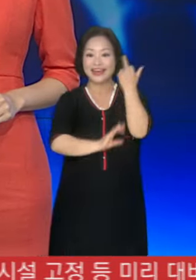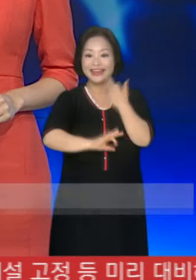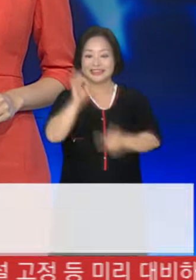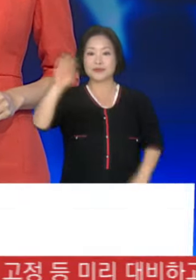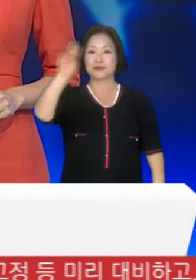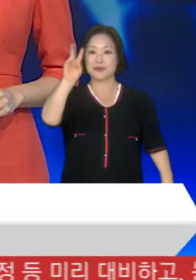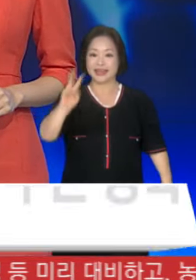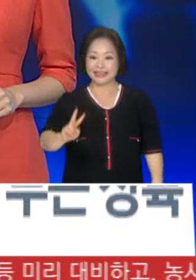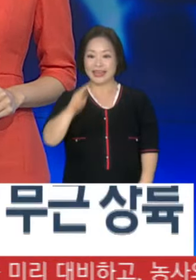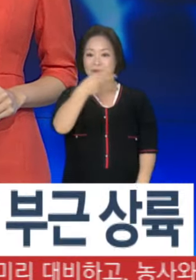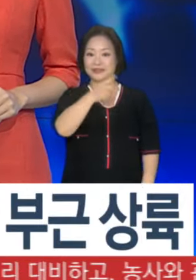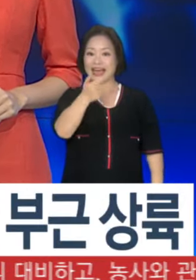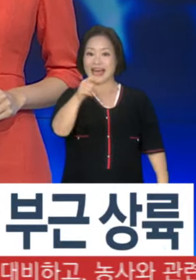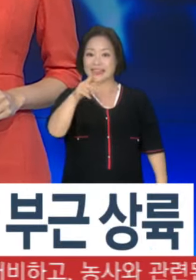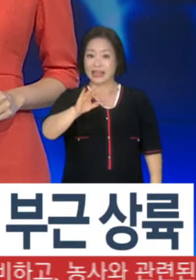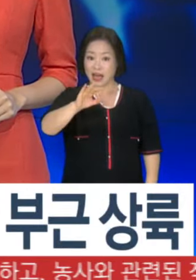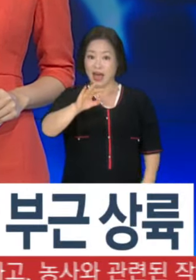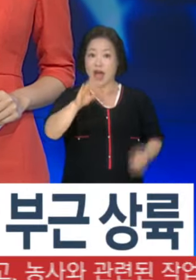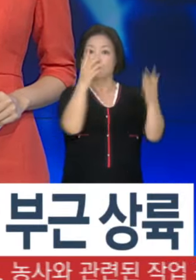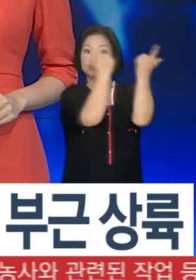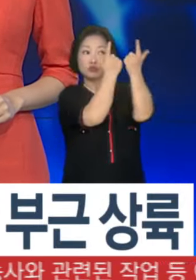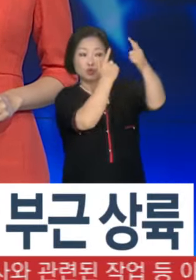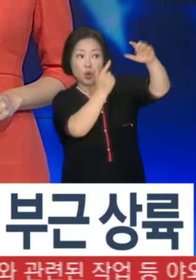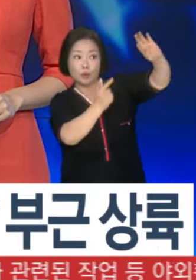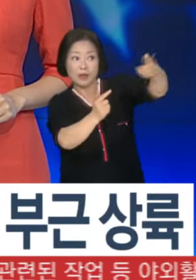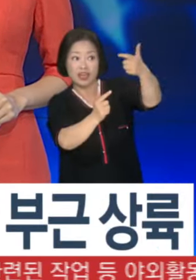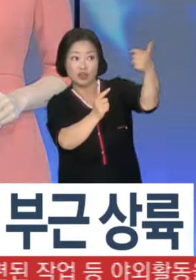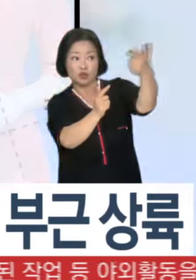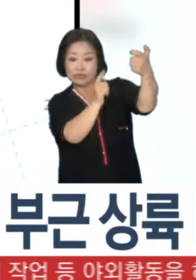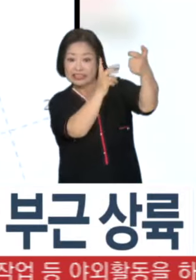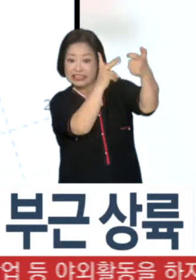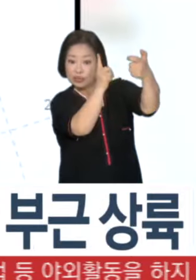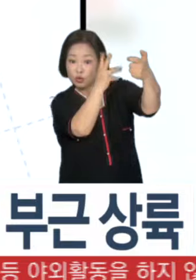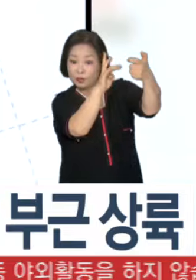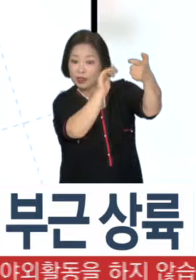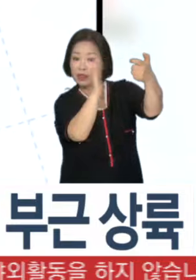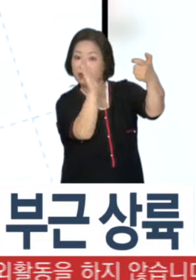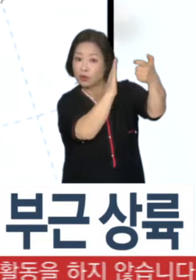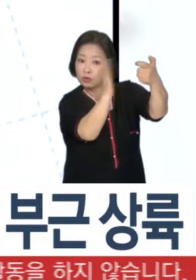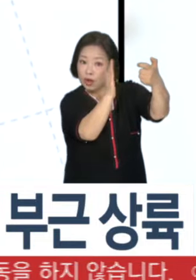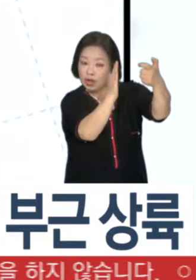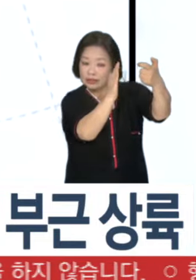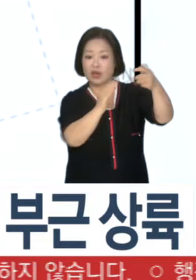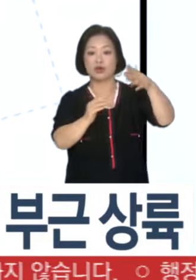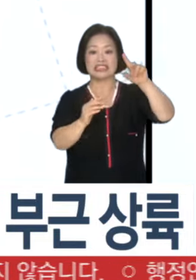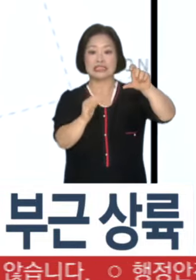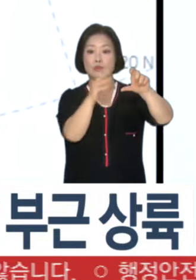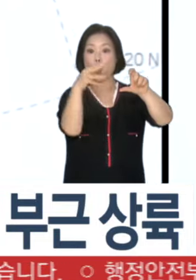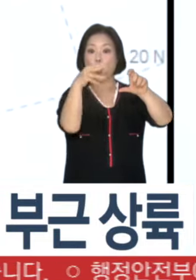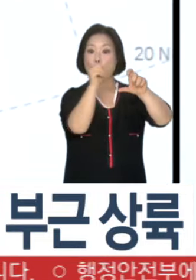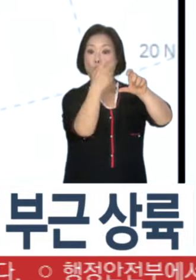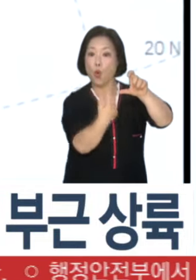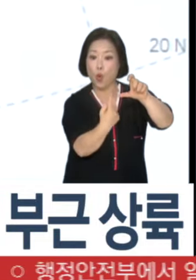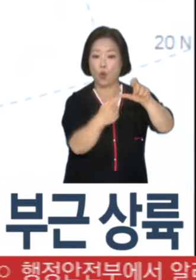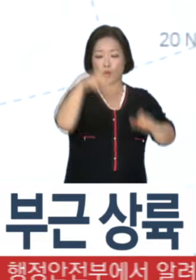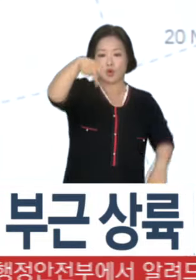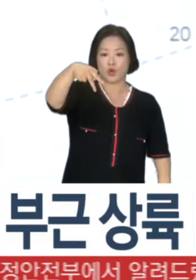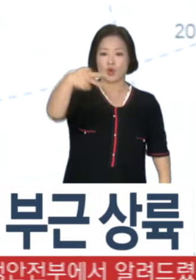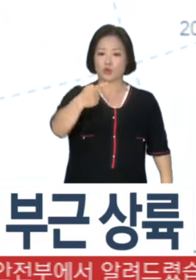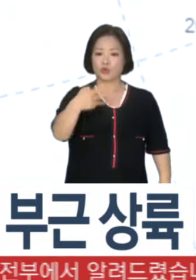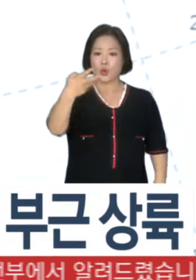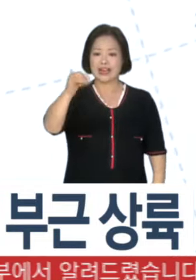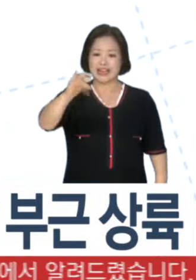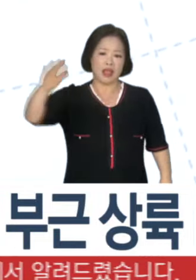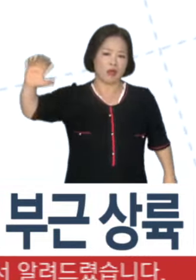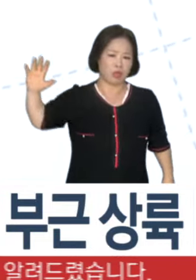네 오늘 오전 9시쯤에 베트남 단항 북쪽 약 160km 부근 해상에서 15호 태풍 솔릭이 발생했습니다